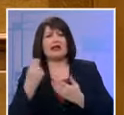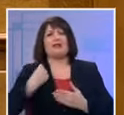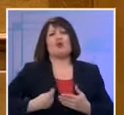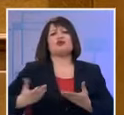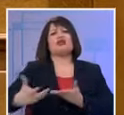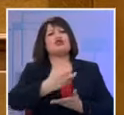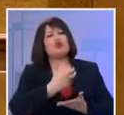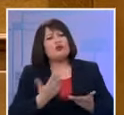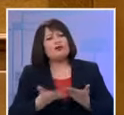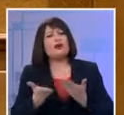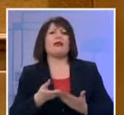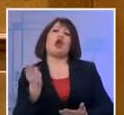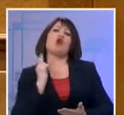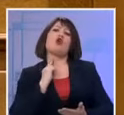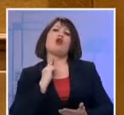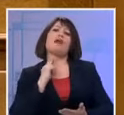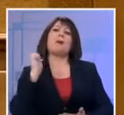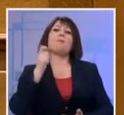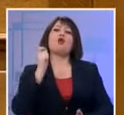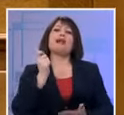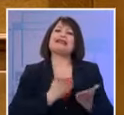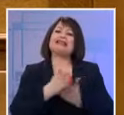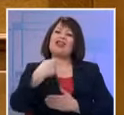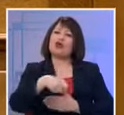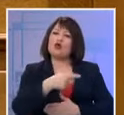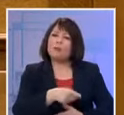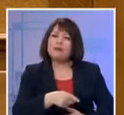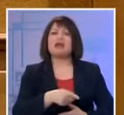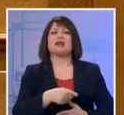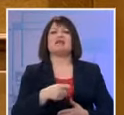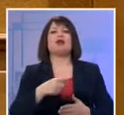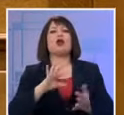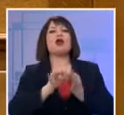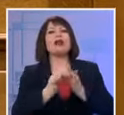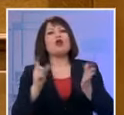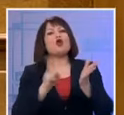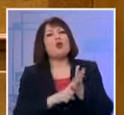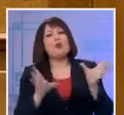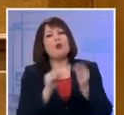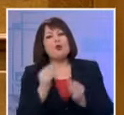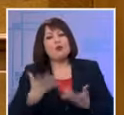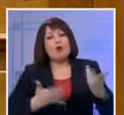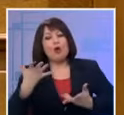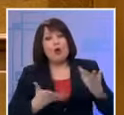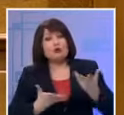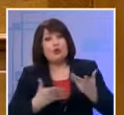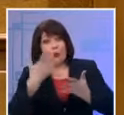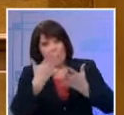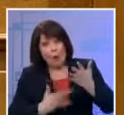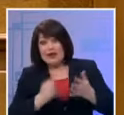εσόδων, ο κώδικας πολιτικής δικονομίας, η εφαρμογή οργανικού νόμου για τον προϋπολογισμό, σας θυμίζουν τίποτα, κύριε